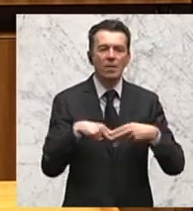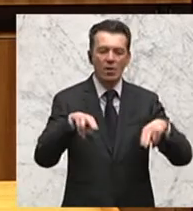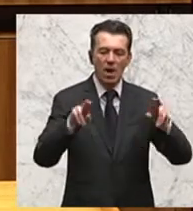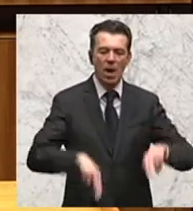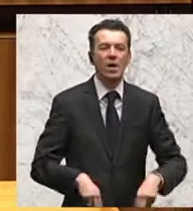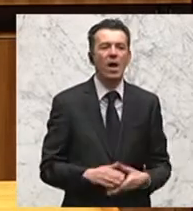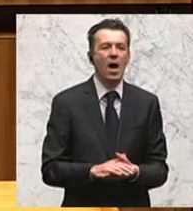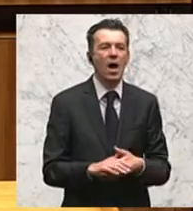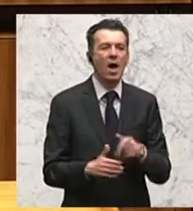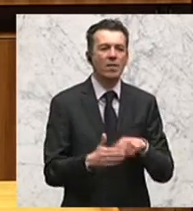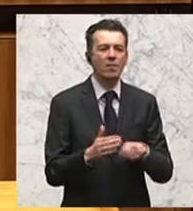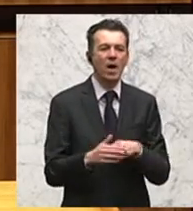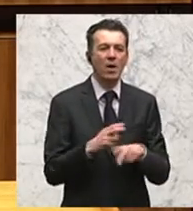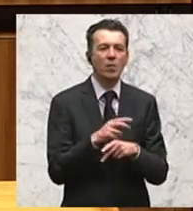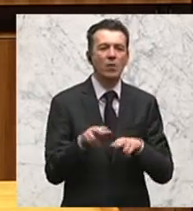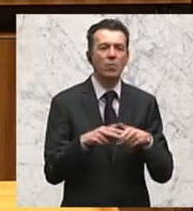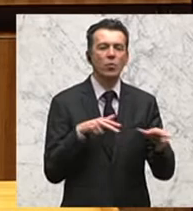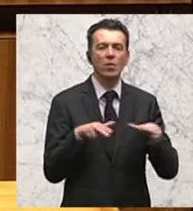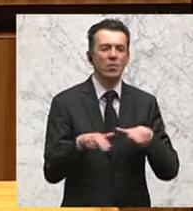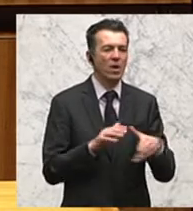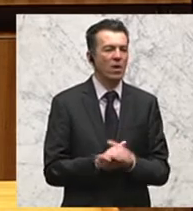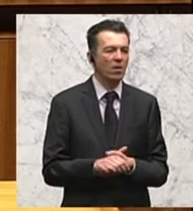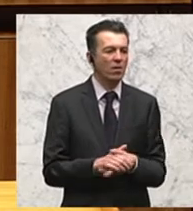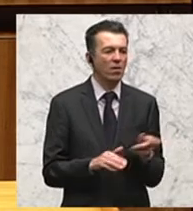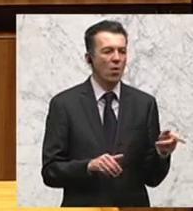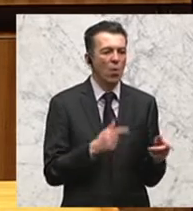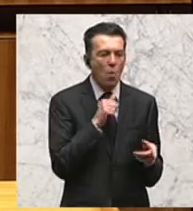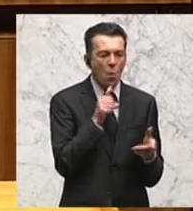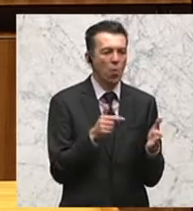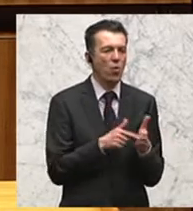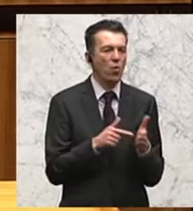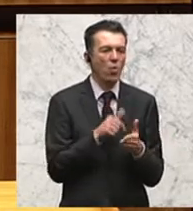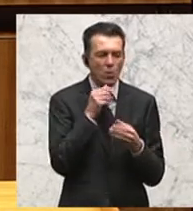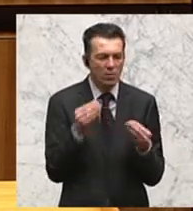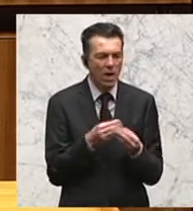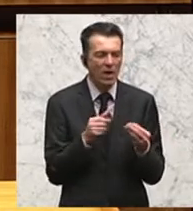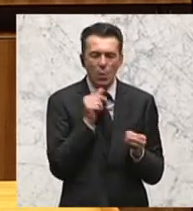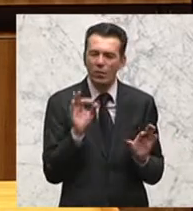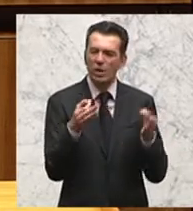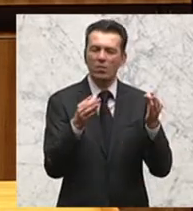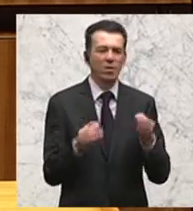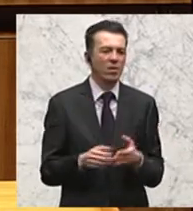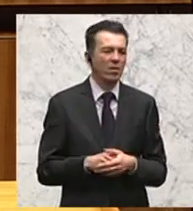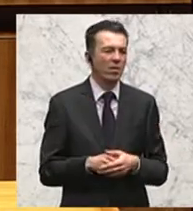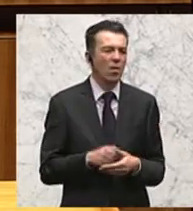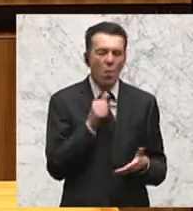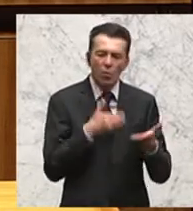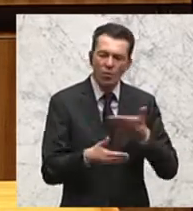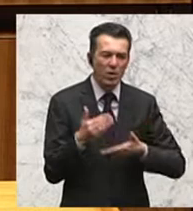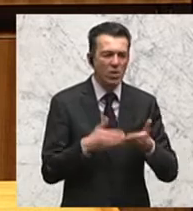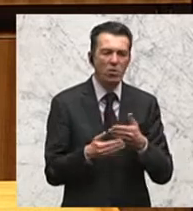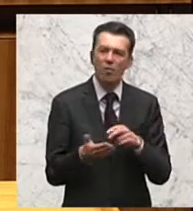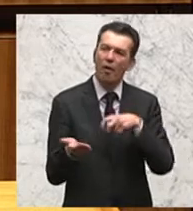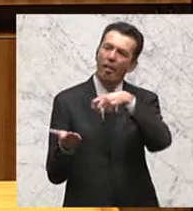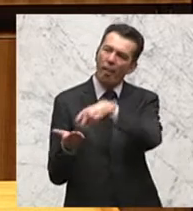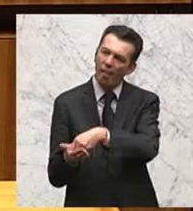österreichische Bundesregierung nicht zuletzt durch diesen unnötigen und unsachlichen, unqualifiziert, unwirtschaftlichen Kniefall vor